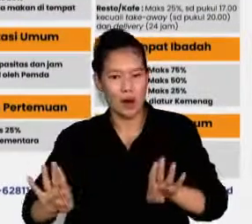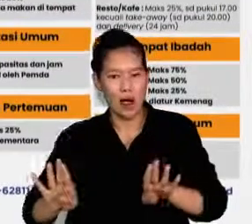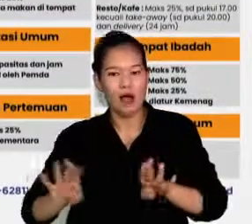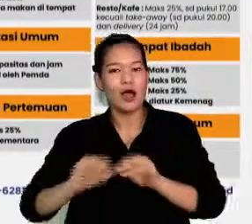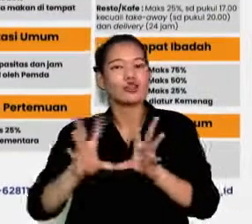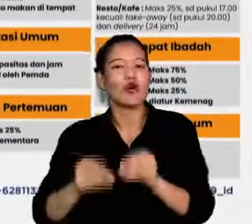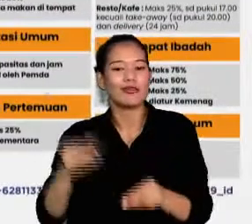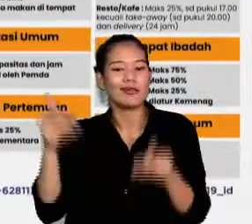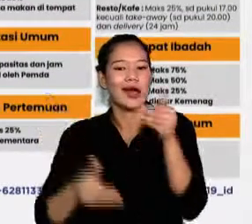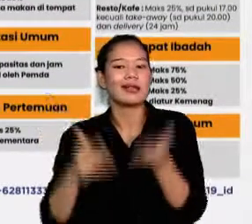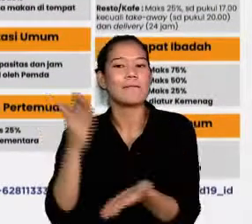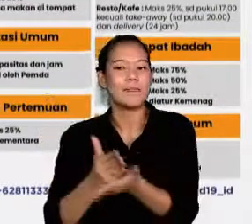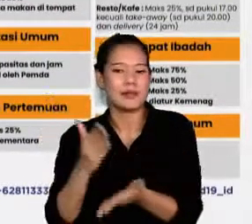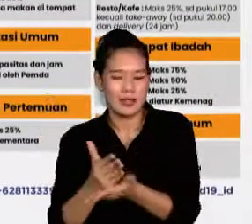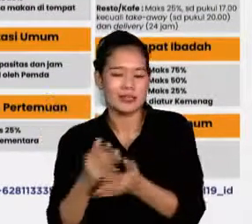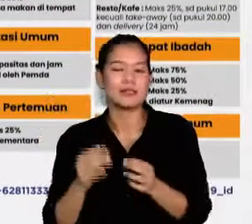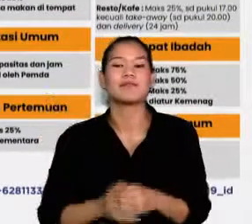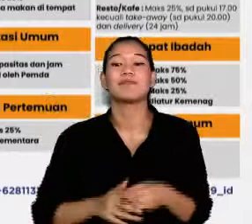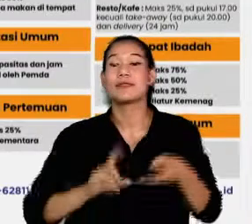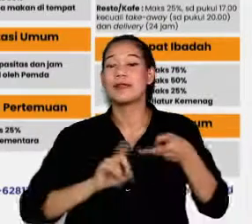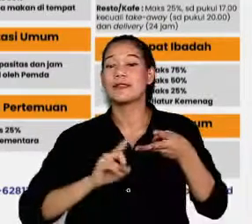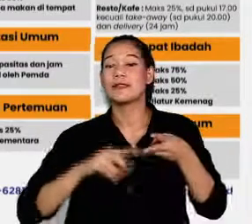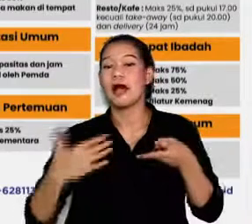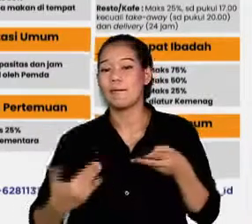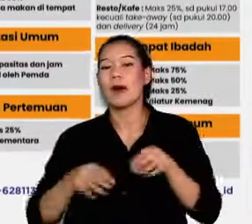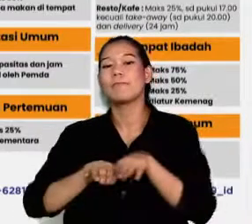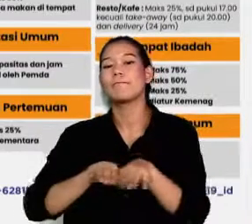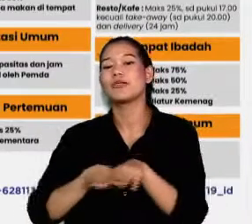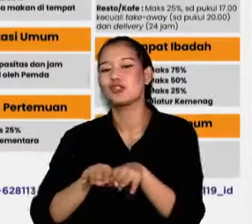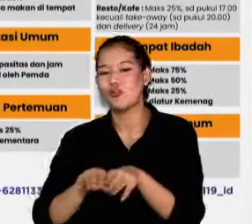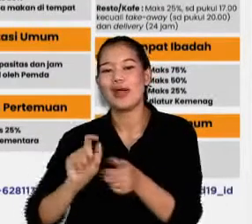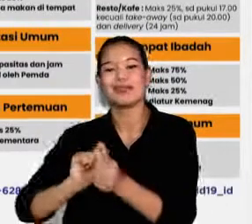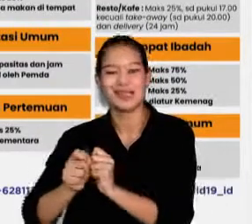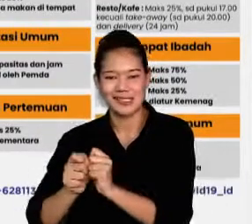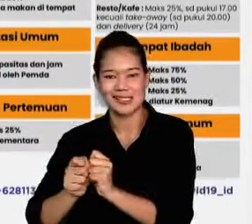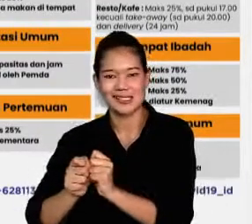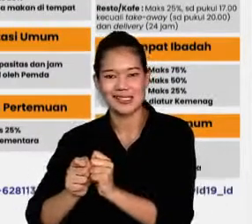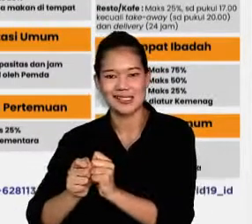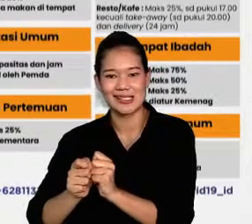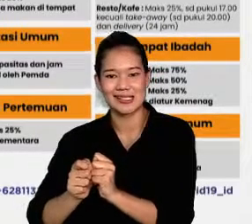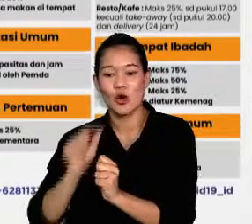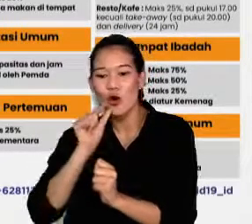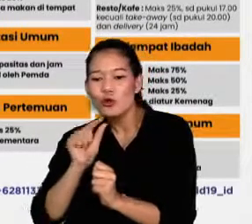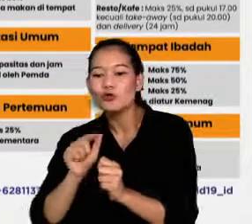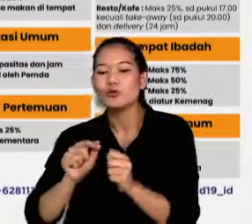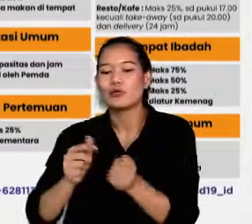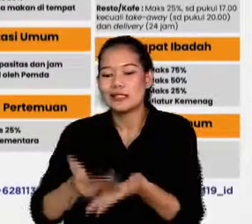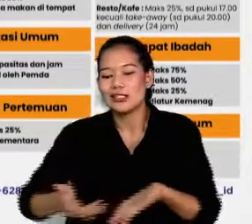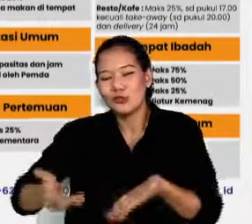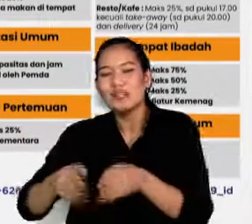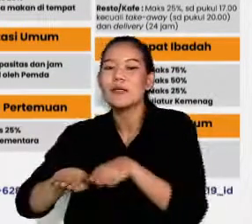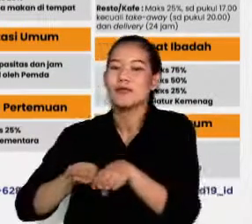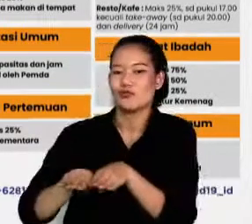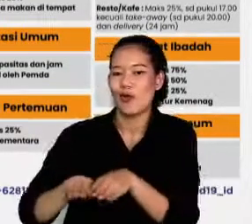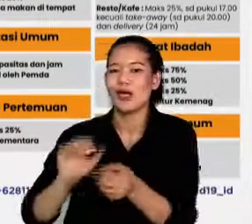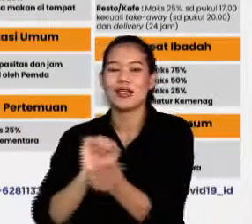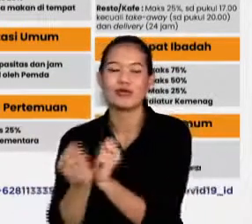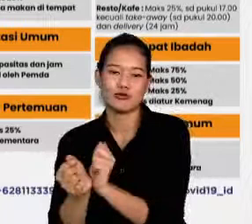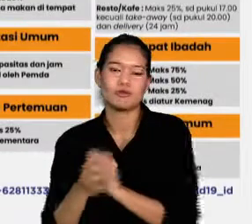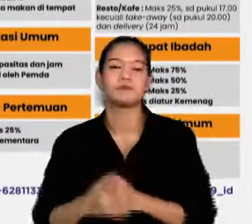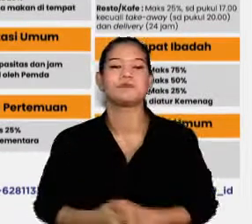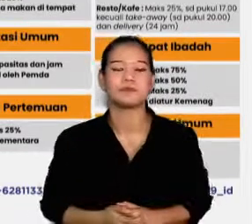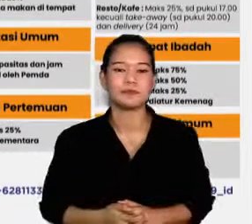kapasitas dan yang ketiga terdapat penyesuaian angkat testing untuk lebih adaptif dengan Perkembangan positif